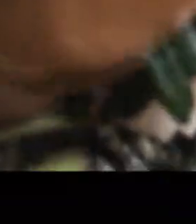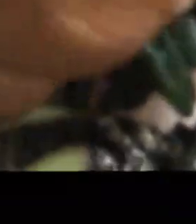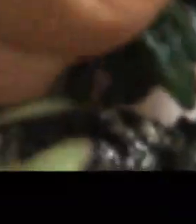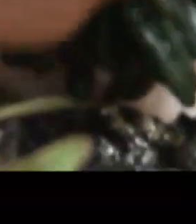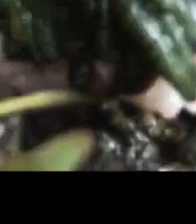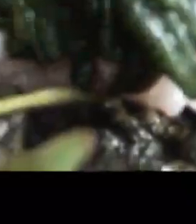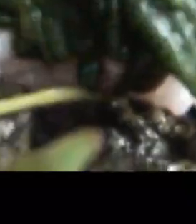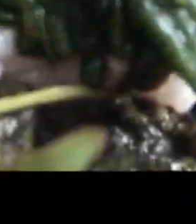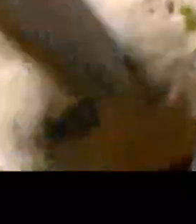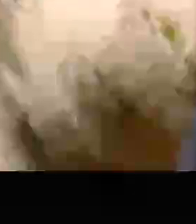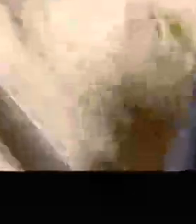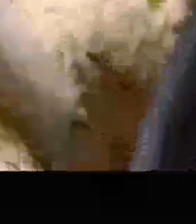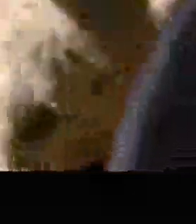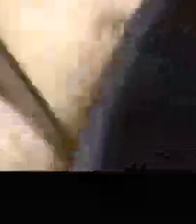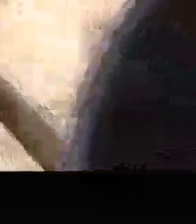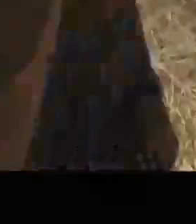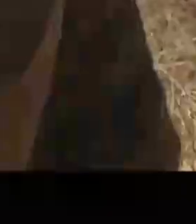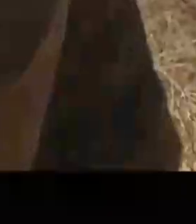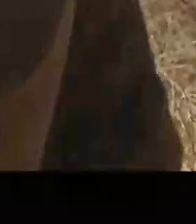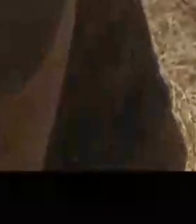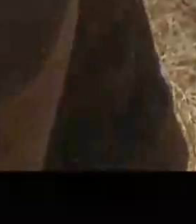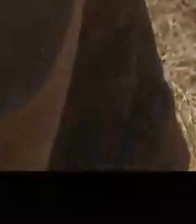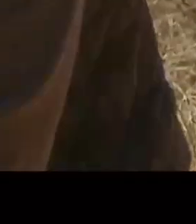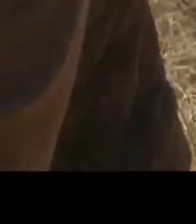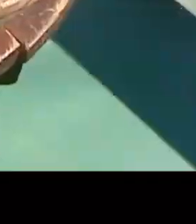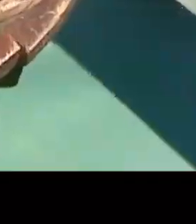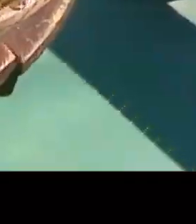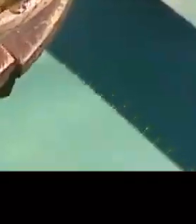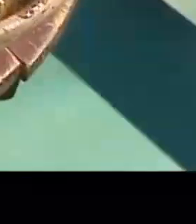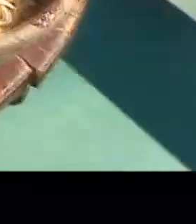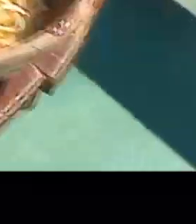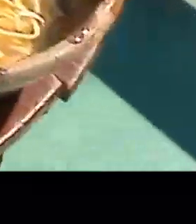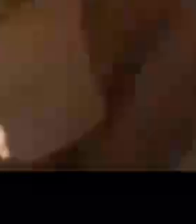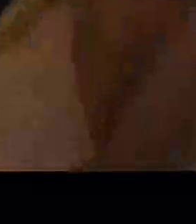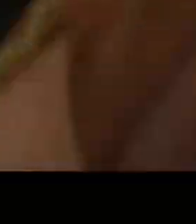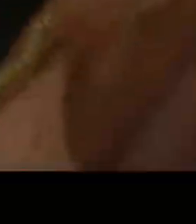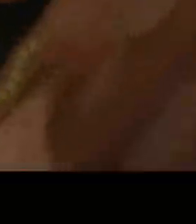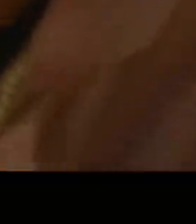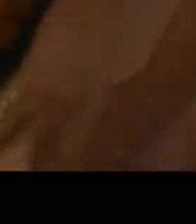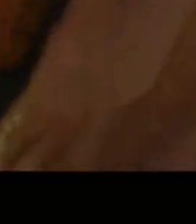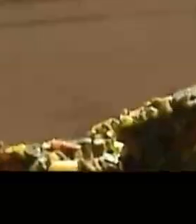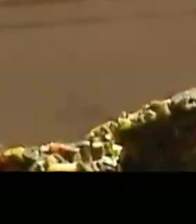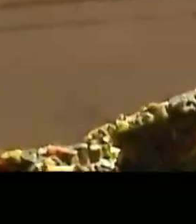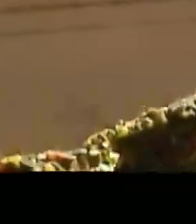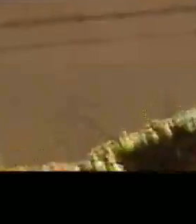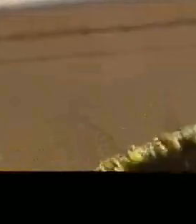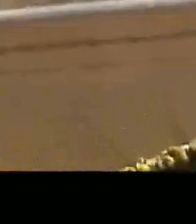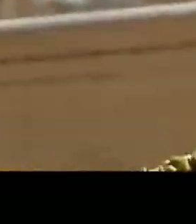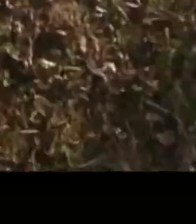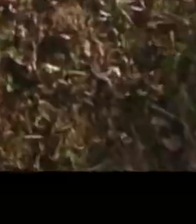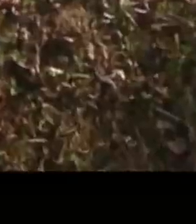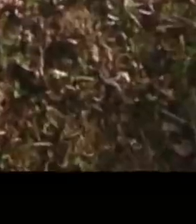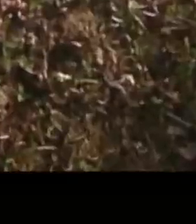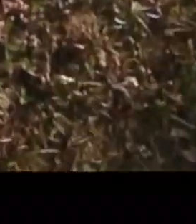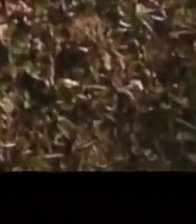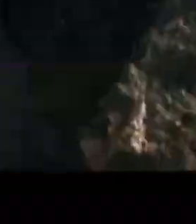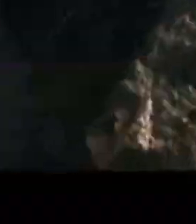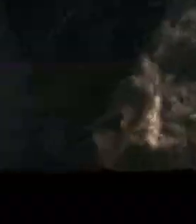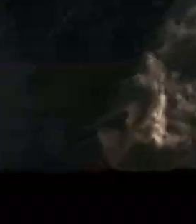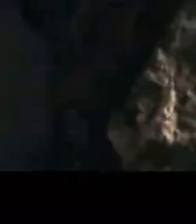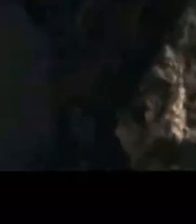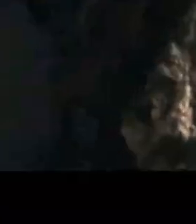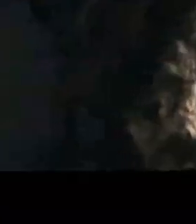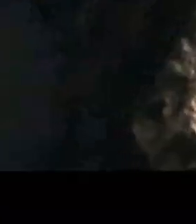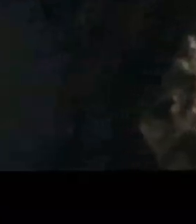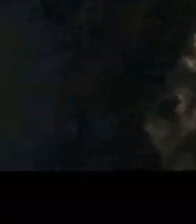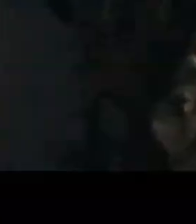직접 만나지는 못했지만 인연이다 내가 만든 이 음식을 어머니 혈육들이라도 맞이했으면 좋겠다.